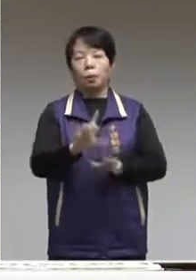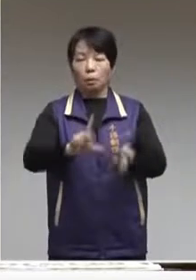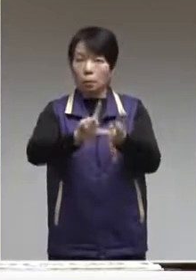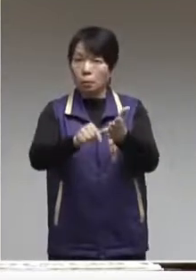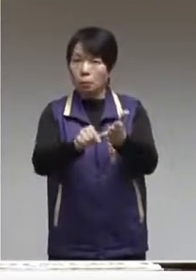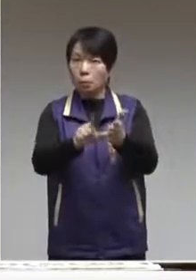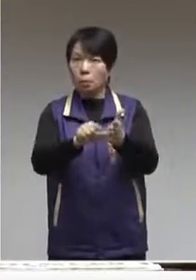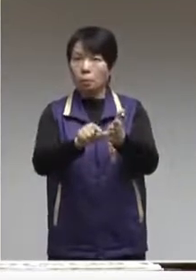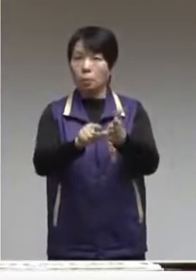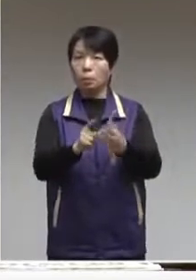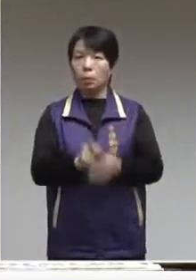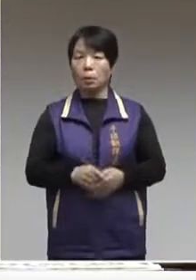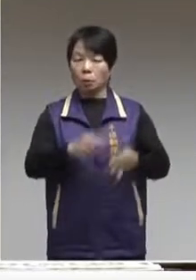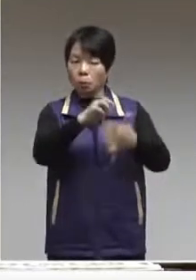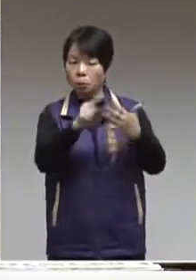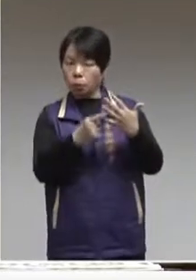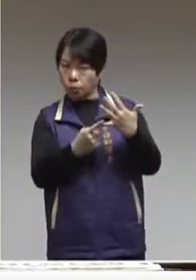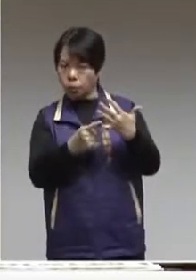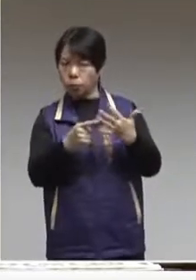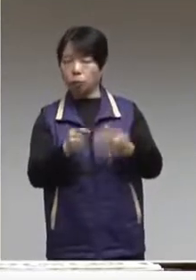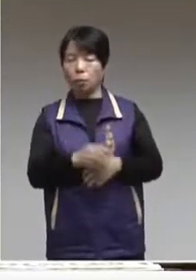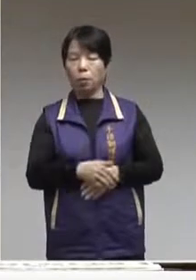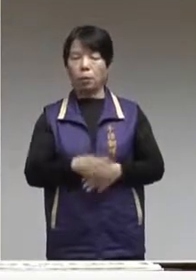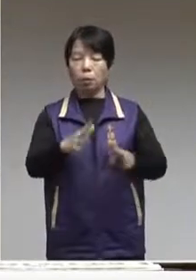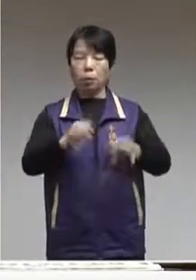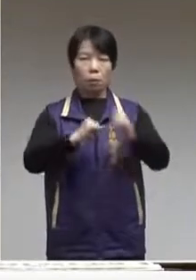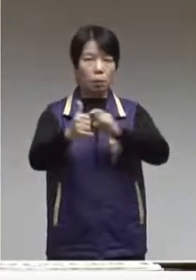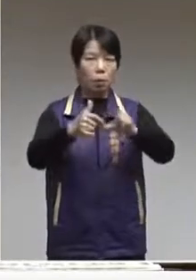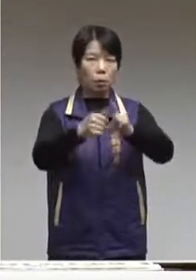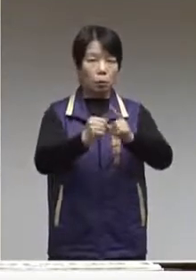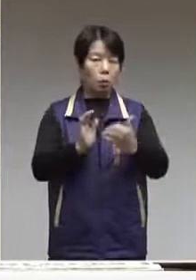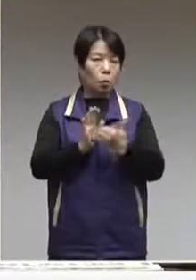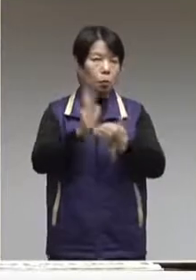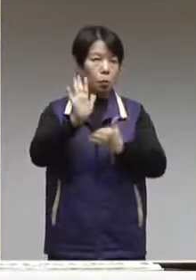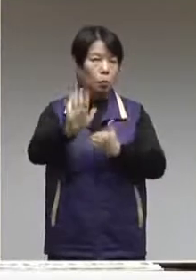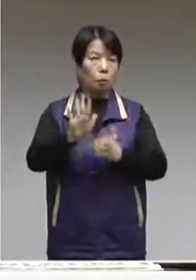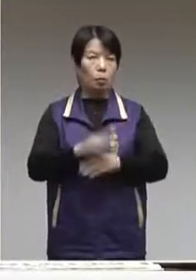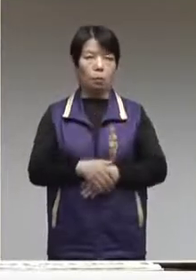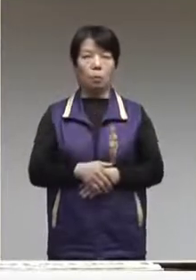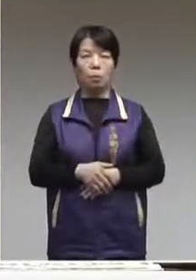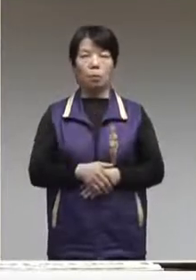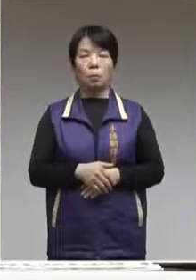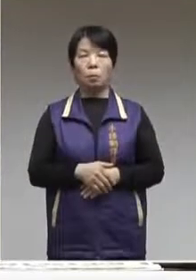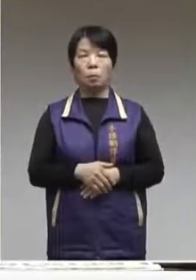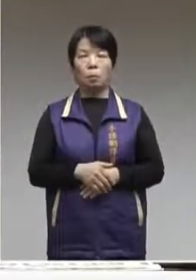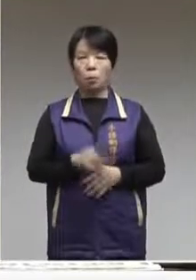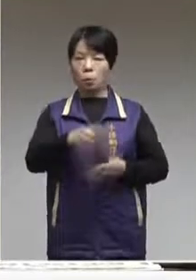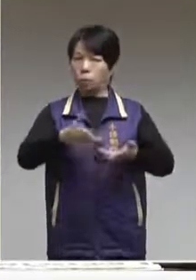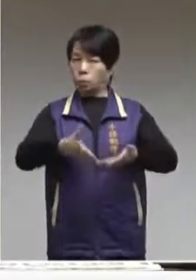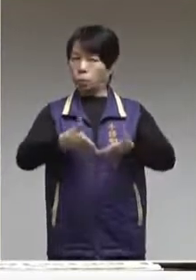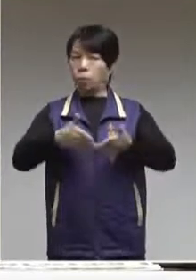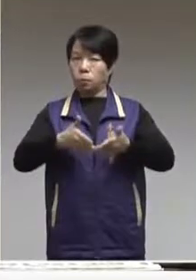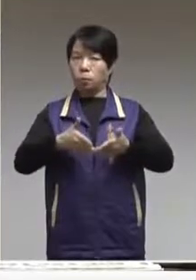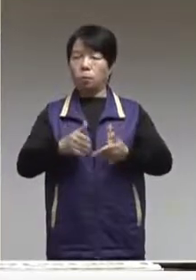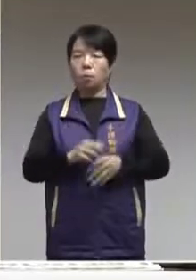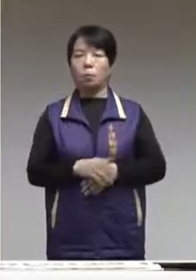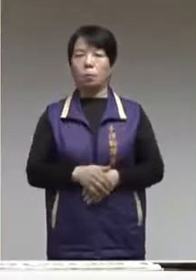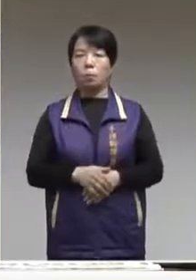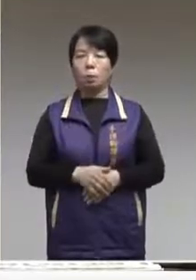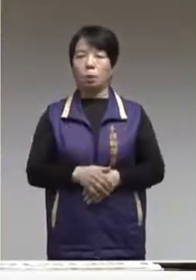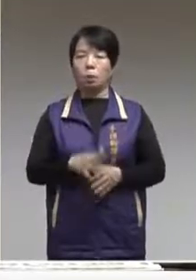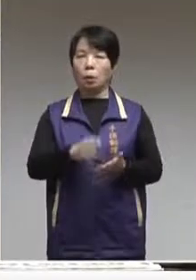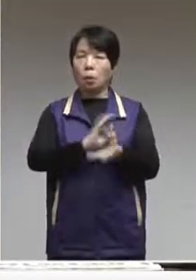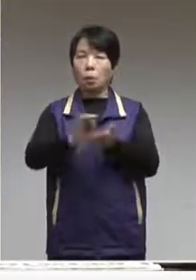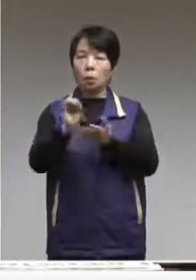间的这个序列，我们在社区的防线就变得非常非常的重要，好，那我们就采